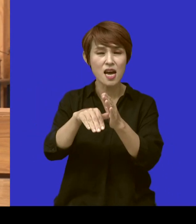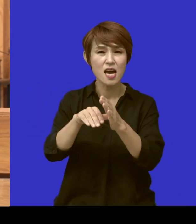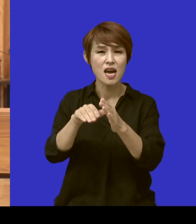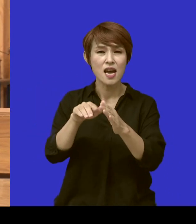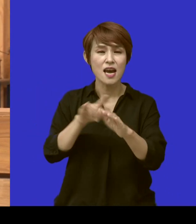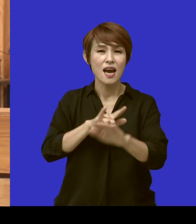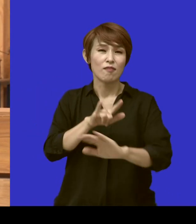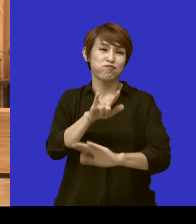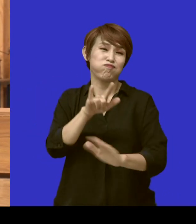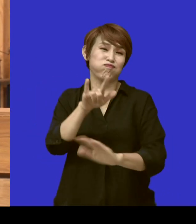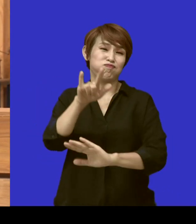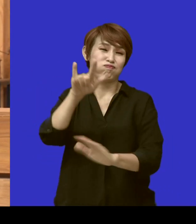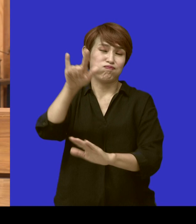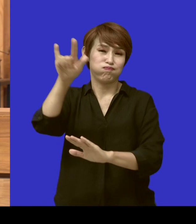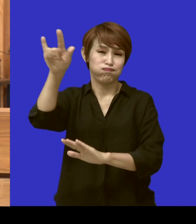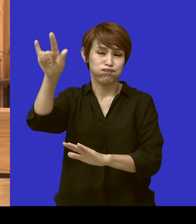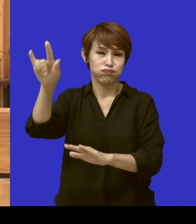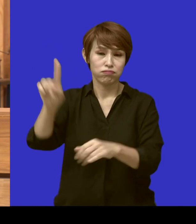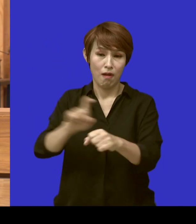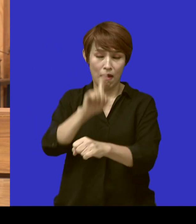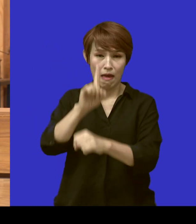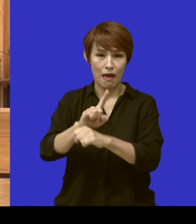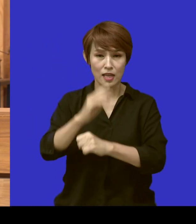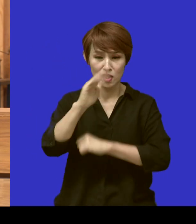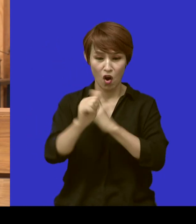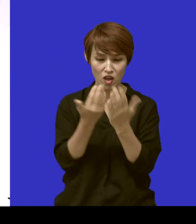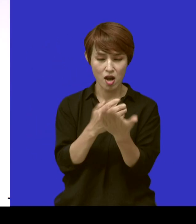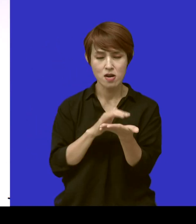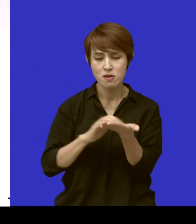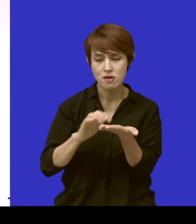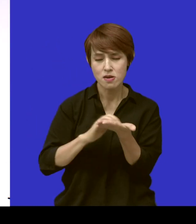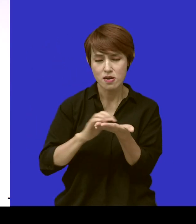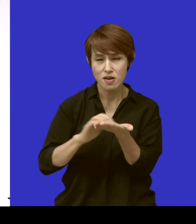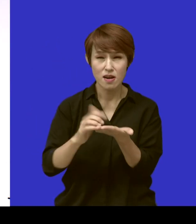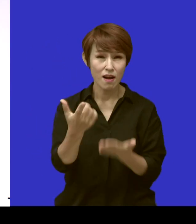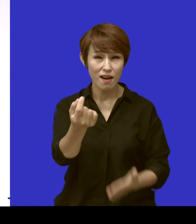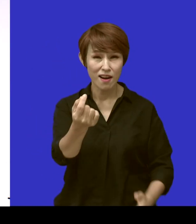비행 시간 동안 계속 성경책만 읽었다고 들었어요.